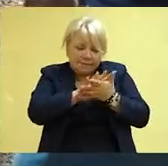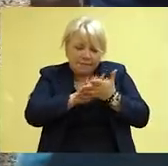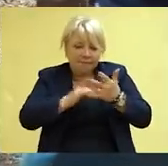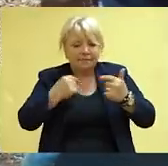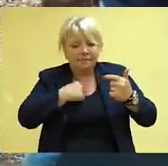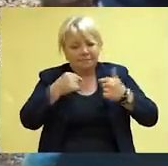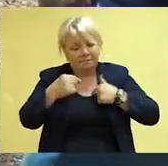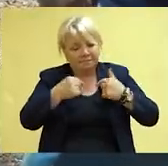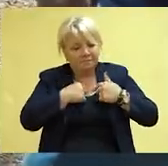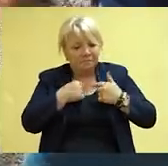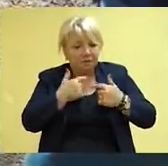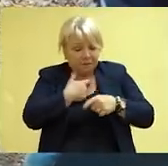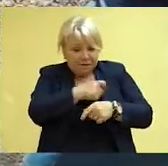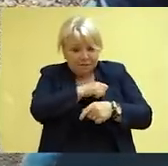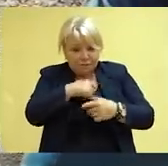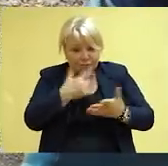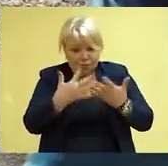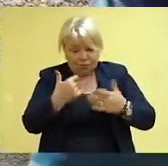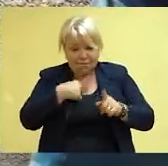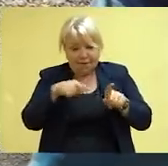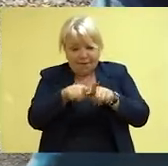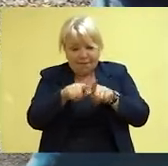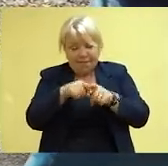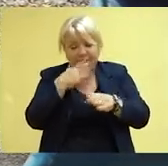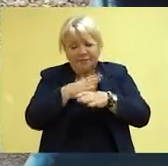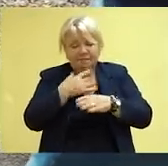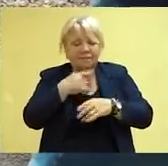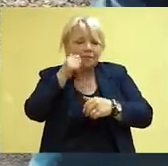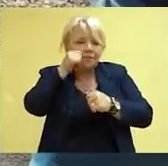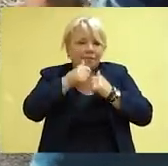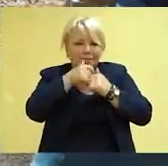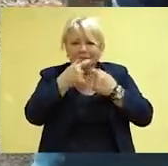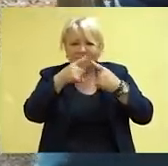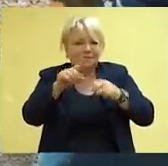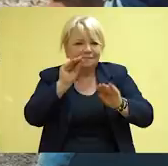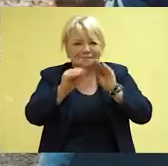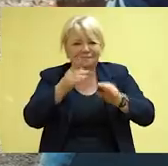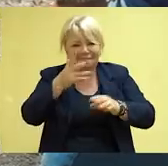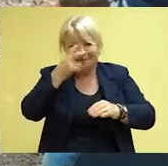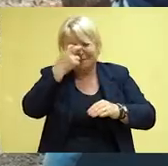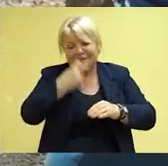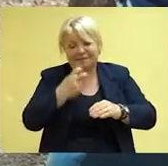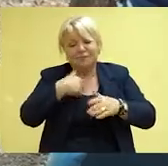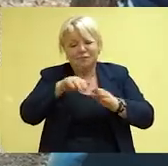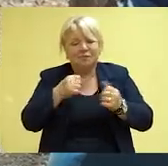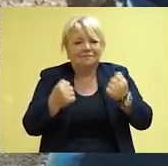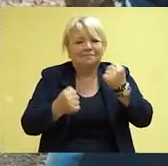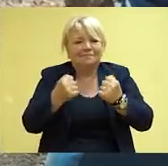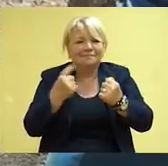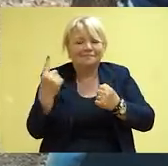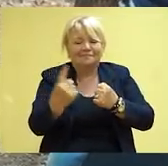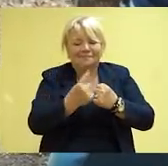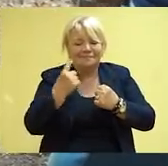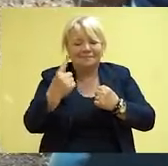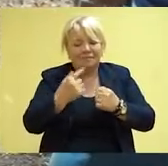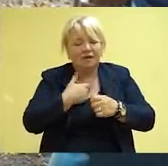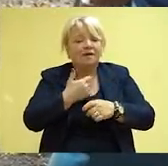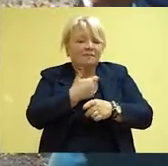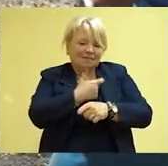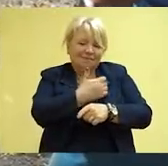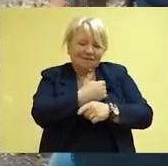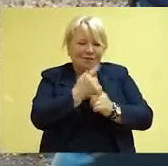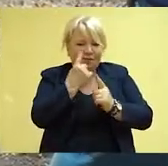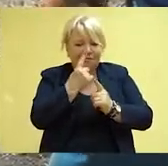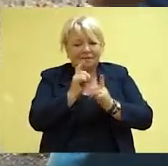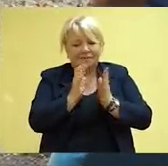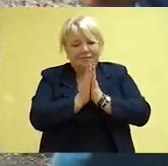დიდი სიამოვნებით ყოველ დღიურად იმენა ვიტასავებდი მარტო, მეტი არაფერი რა. მინდა შემთხვევით უსარგებლო და ძალიან დიდი მადლობა გადაუხადო